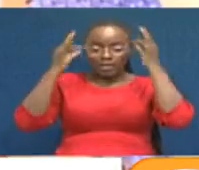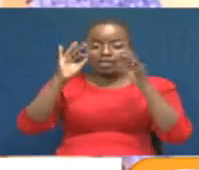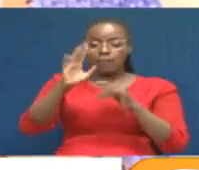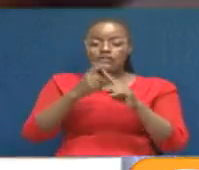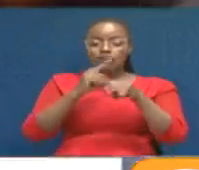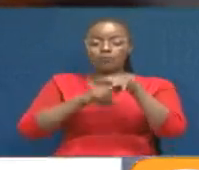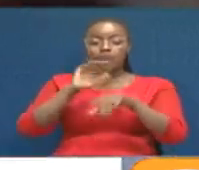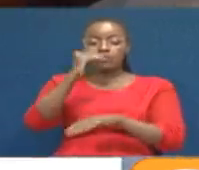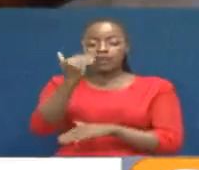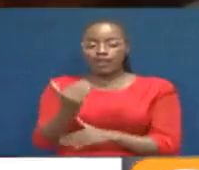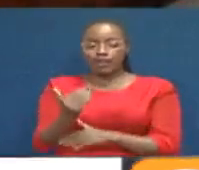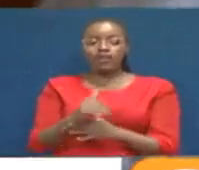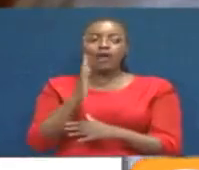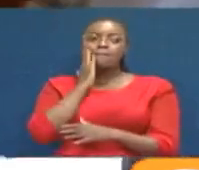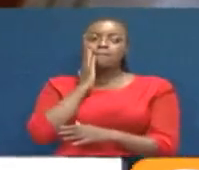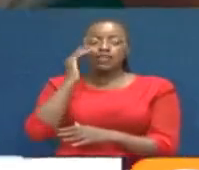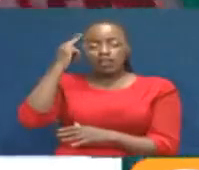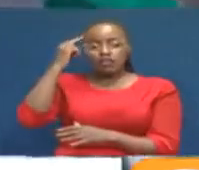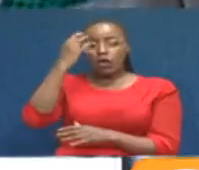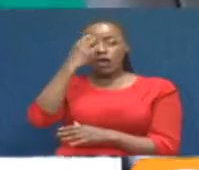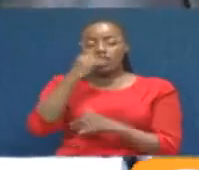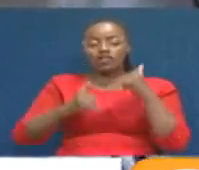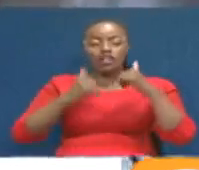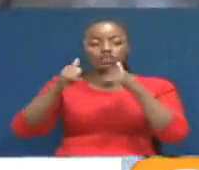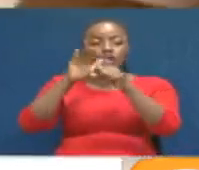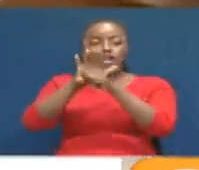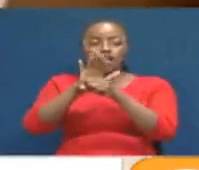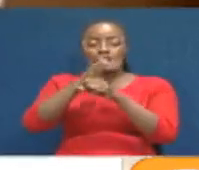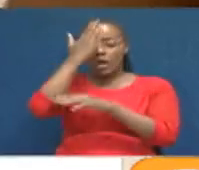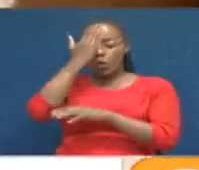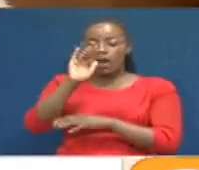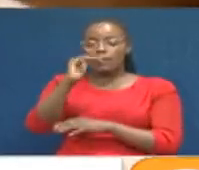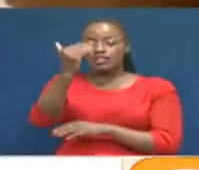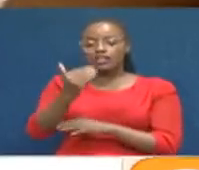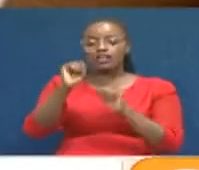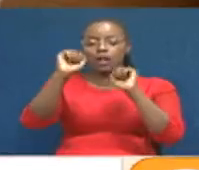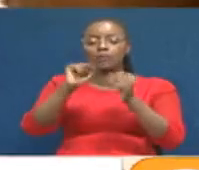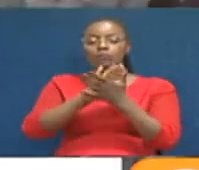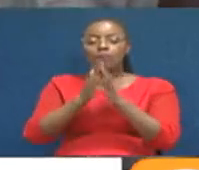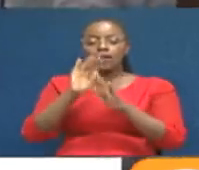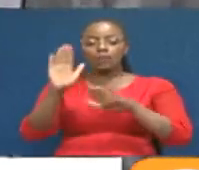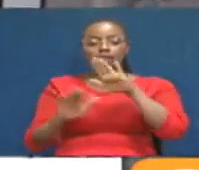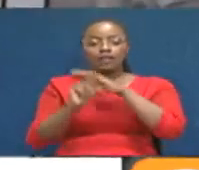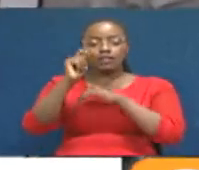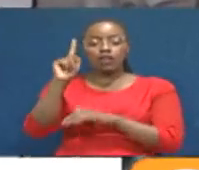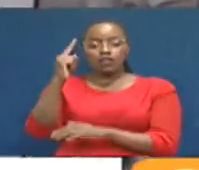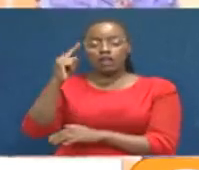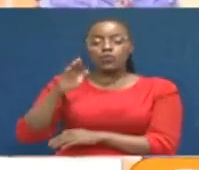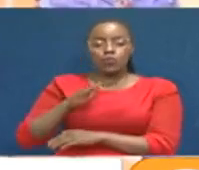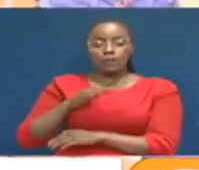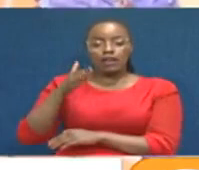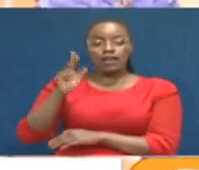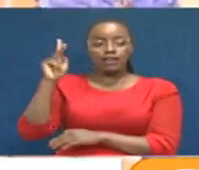huo kutoka utotoni. Na kwa mama yake Karua ni furaha marudufu, kwani mwanawe huenda akawa naibu rais wa kwanza wa